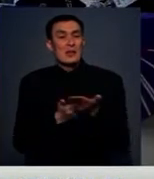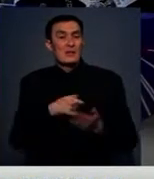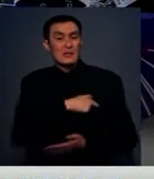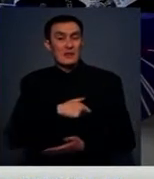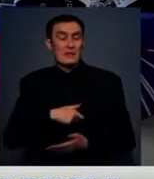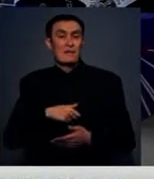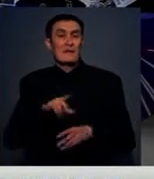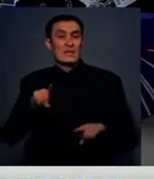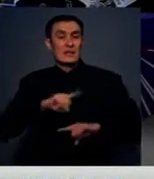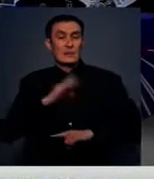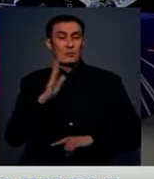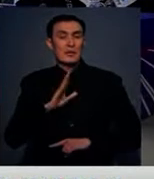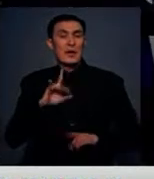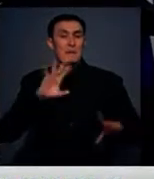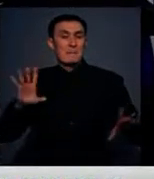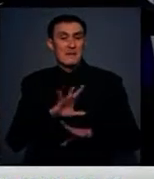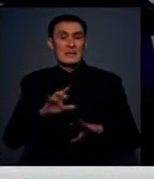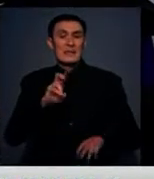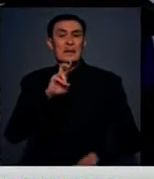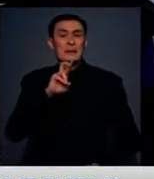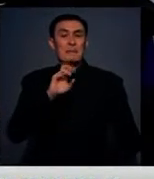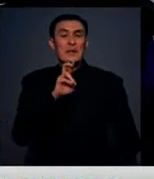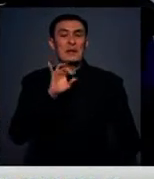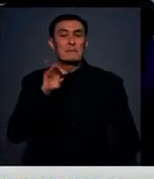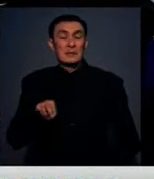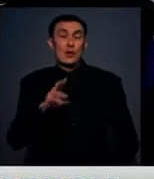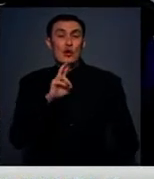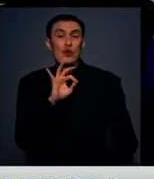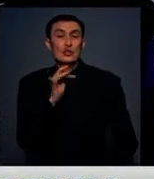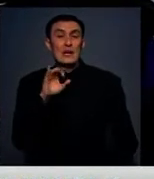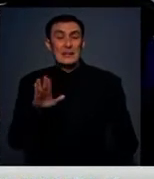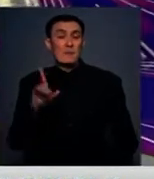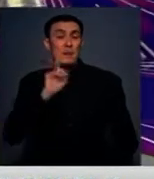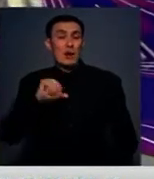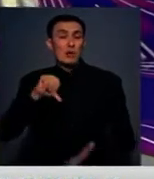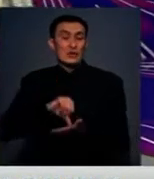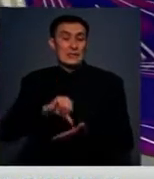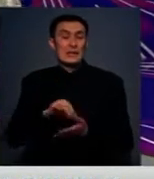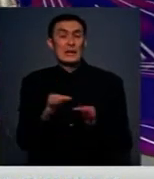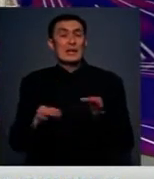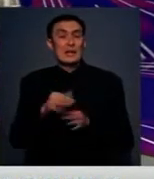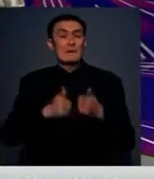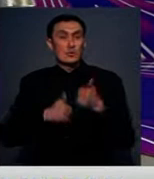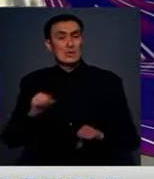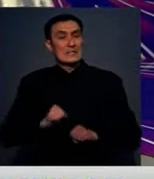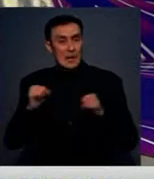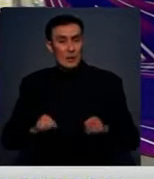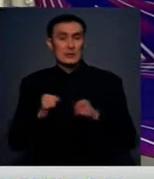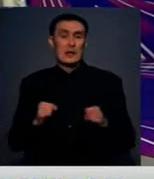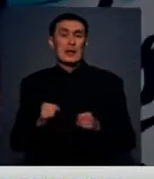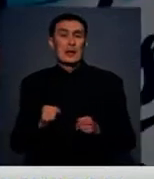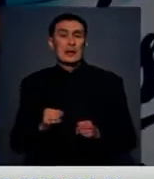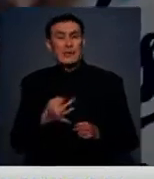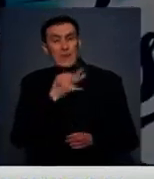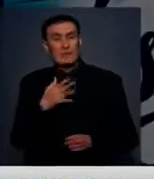из Мангыстау станет эстрадный певец Бейбет Кушкалиев. Ну а пока участники регионального тура стараются покорить